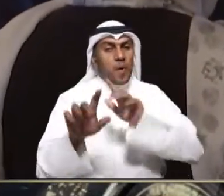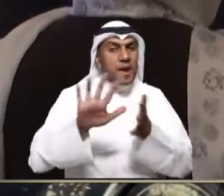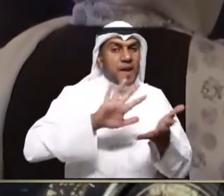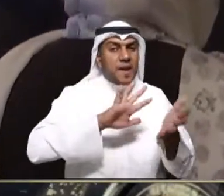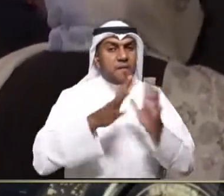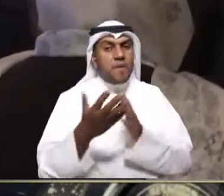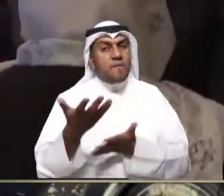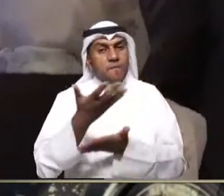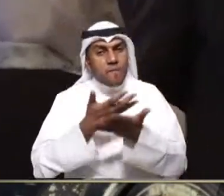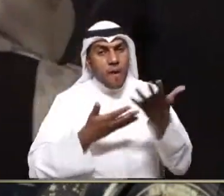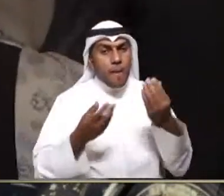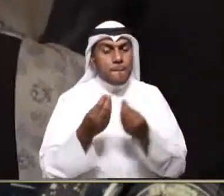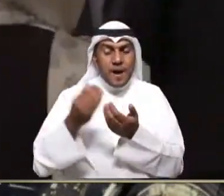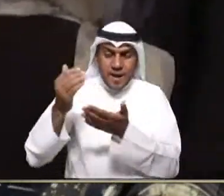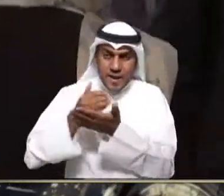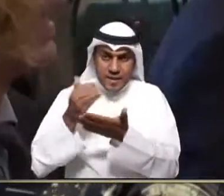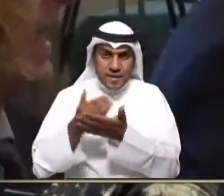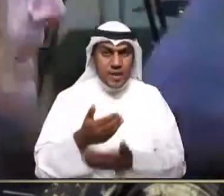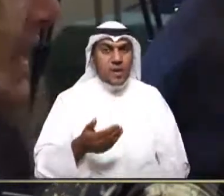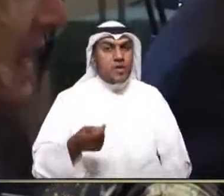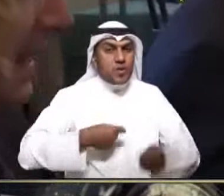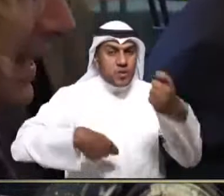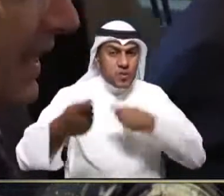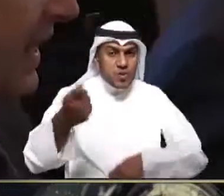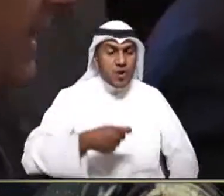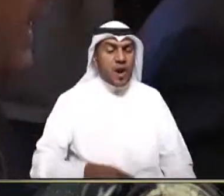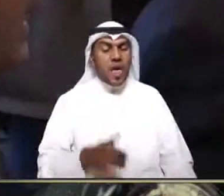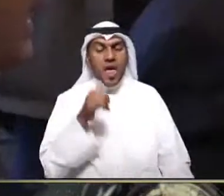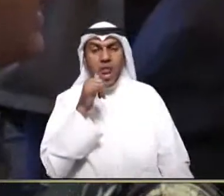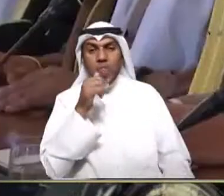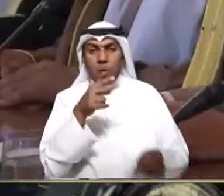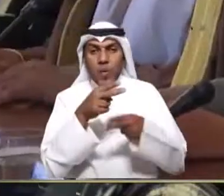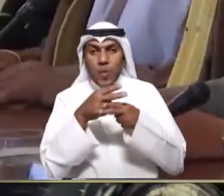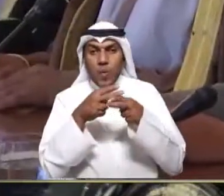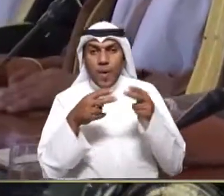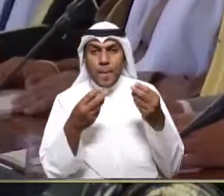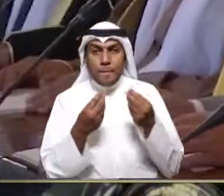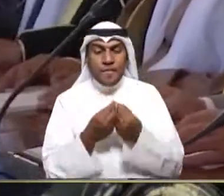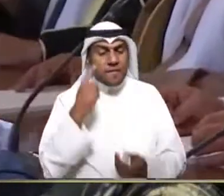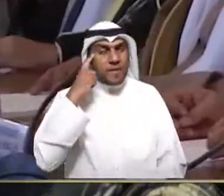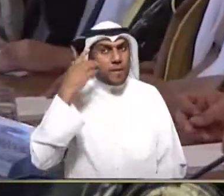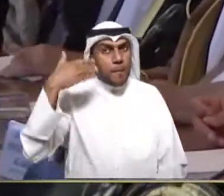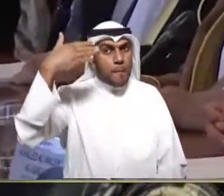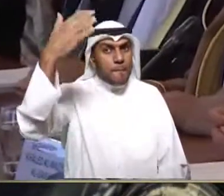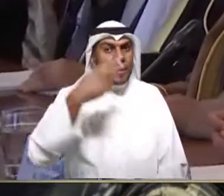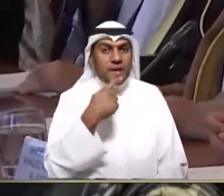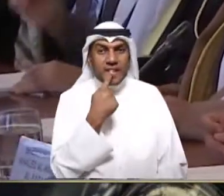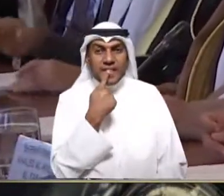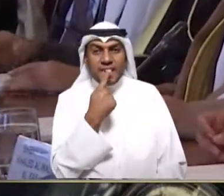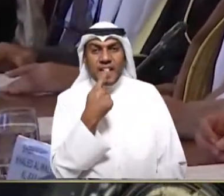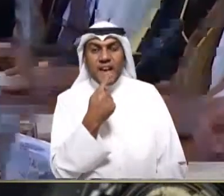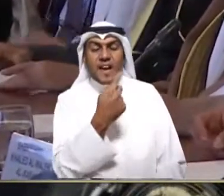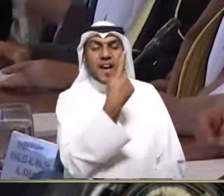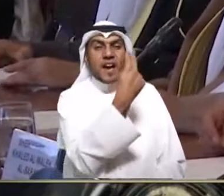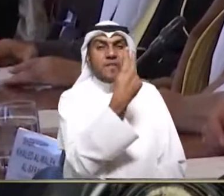دعم العلاقات التجارية والاقتصادية بما يعكس رؤية سمو الأمير لدولة الكويت 2035. حضر اللقاءات سعادة